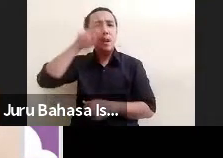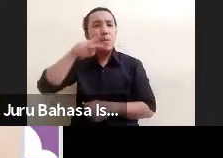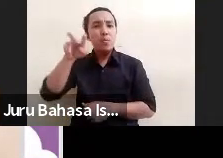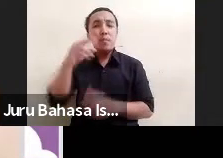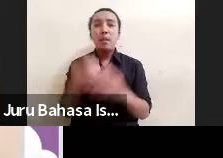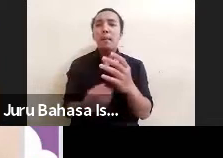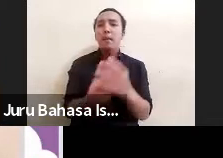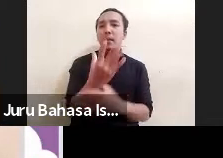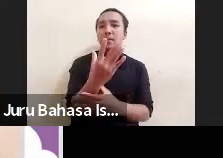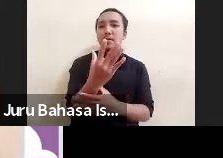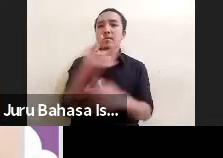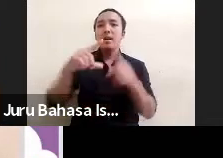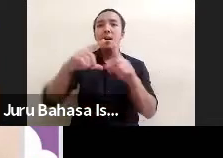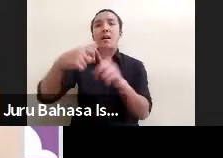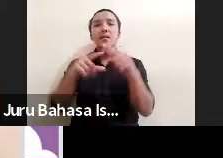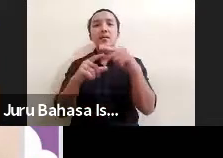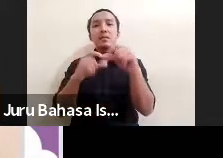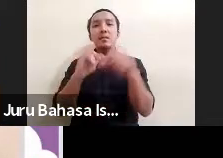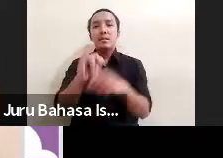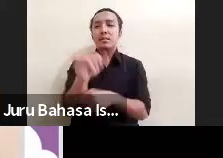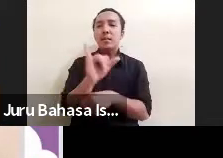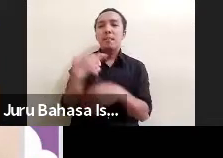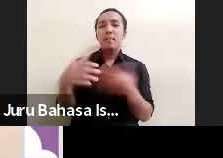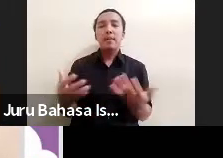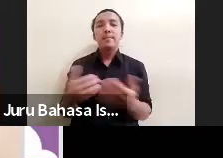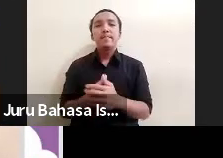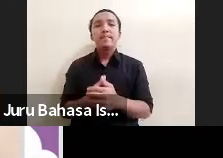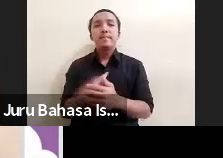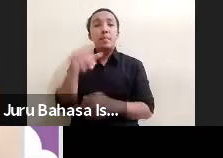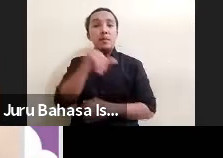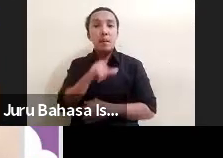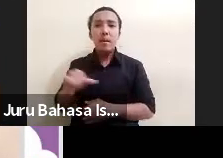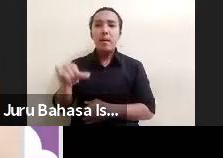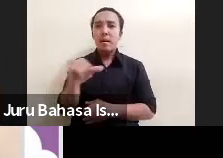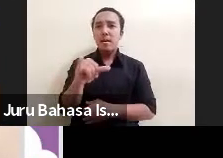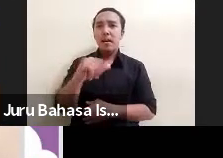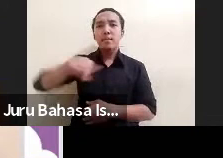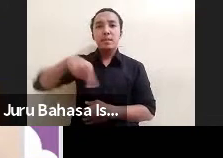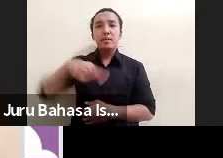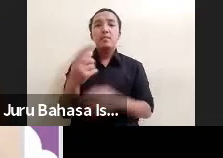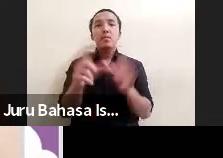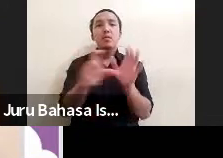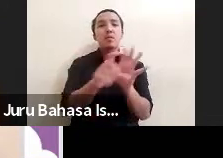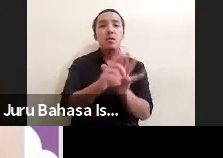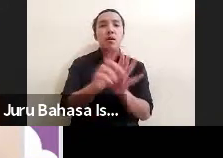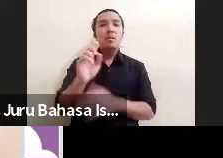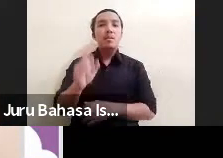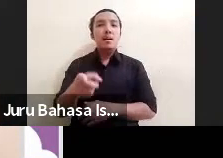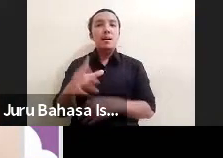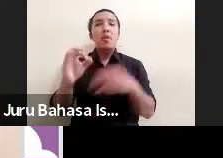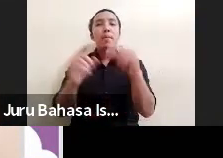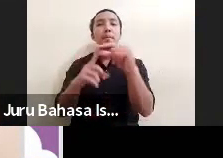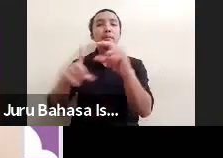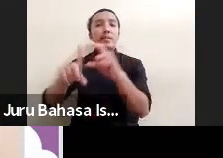atau roadmap ini ke kecamatan, ke OPD, itu bersama kami, Pak. Jadi kalau ada misalnya ada OPD, ini toiletnya kok